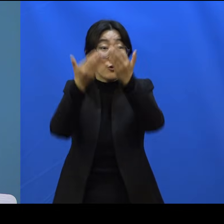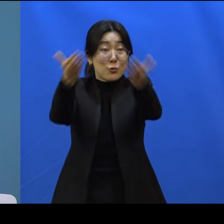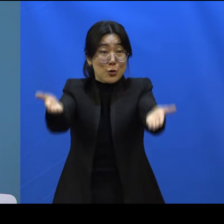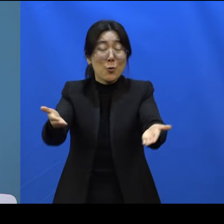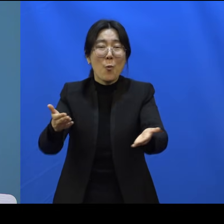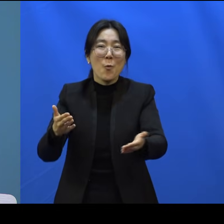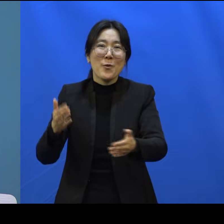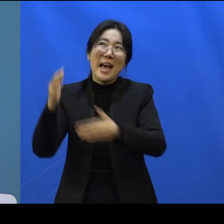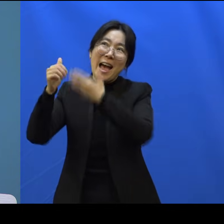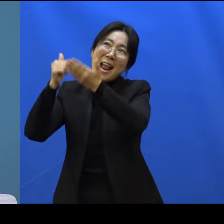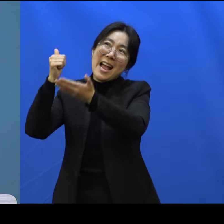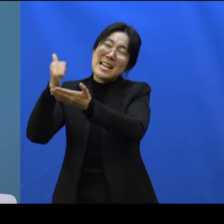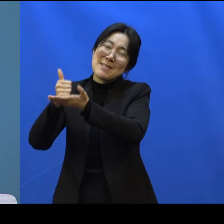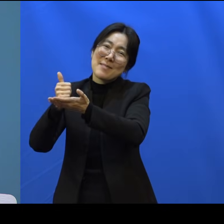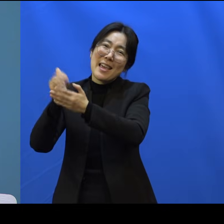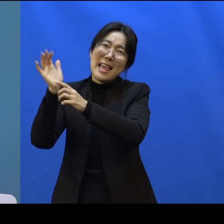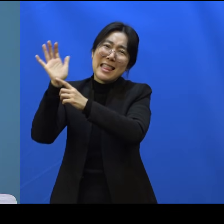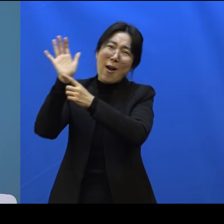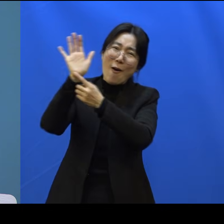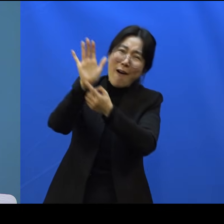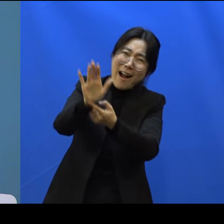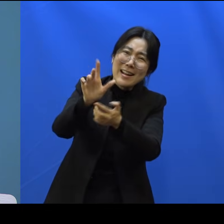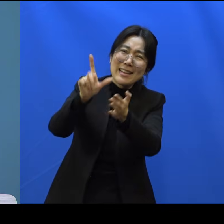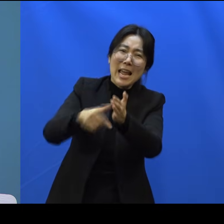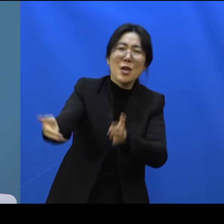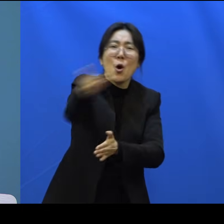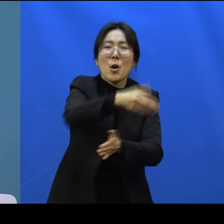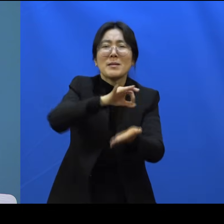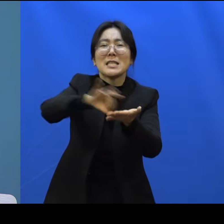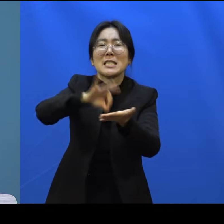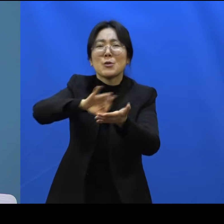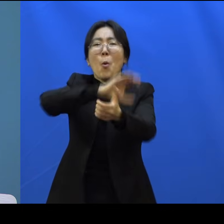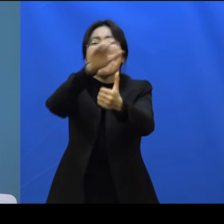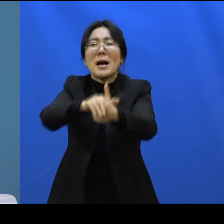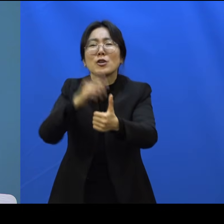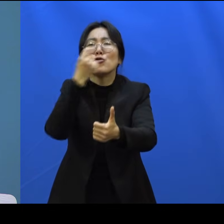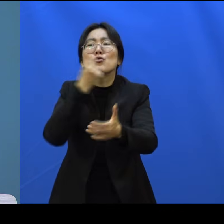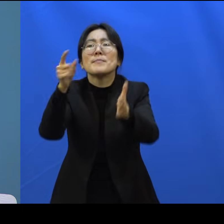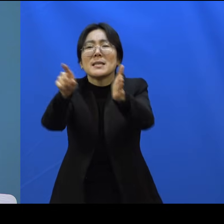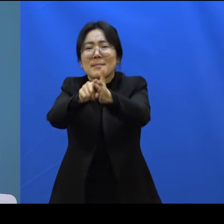당신의 영광을 드러내시는 일에 우리의 삶을 사용해 주실 줄로 믿습니다.